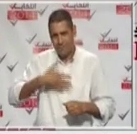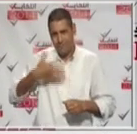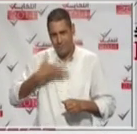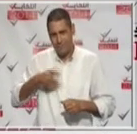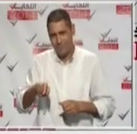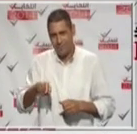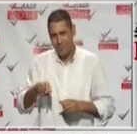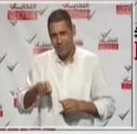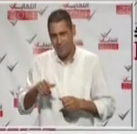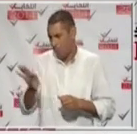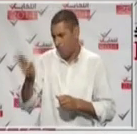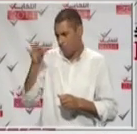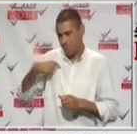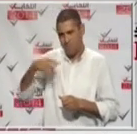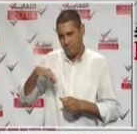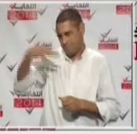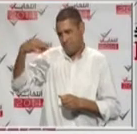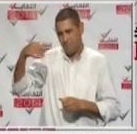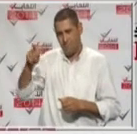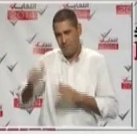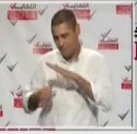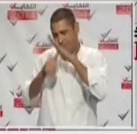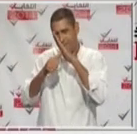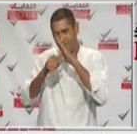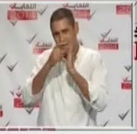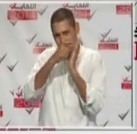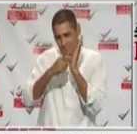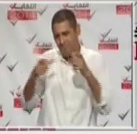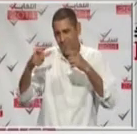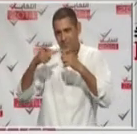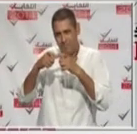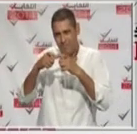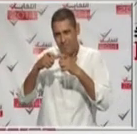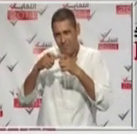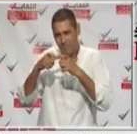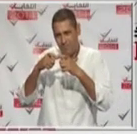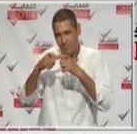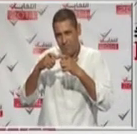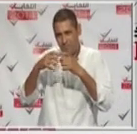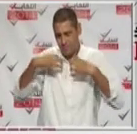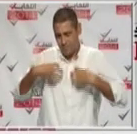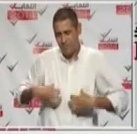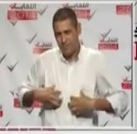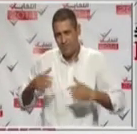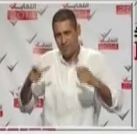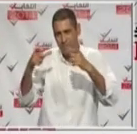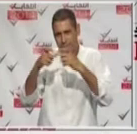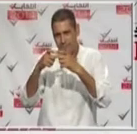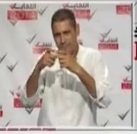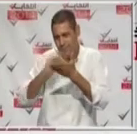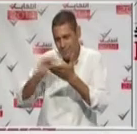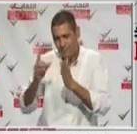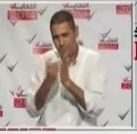رئيسا للجنة التأسيسية للقضاء العدلي والإداري والمالي والدستوري، وعضو في الهيئة التنسيق والصياغة